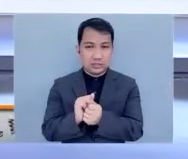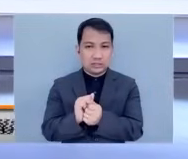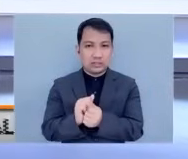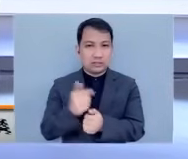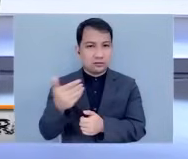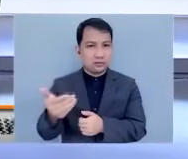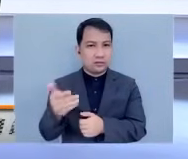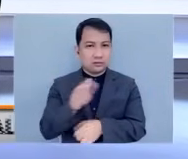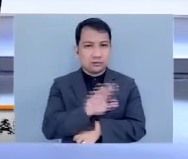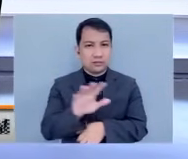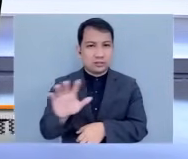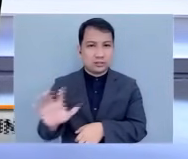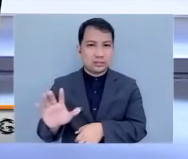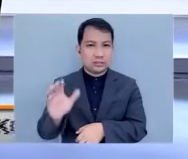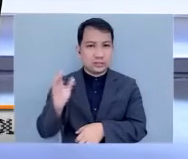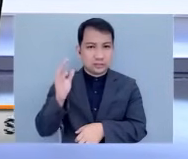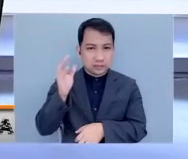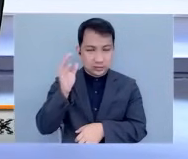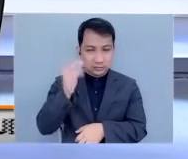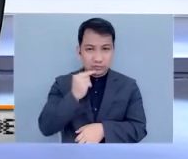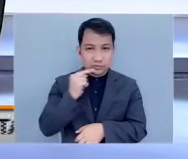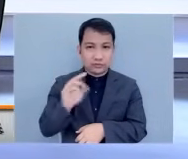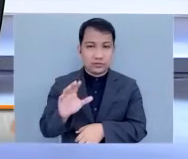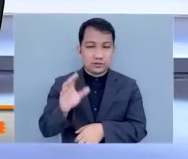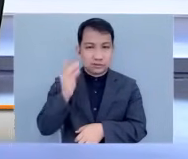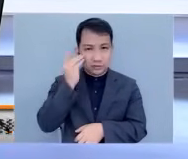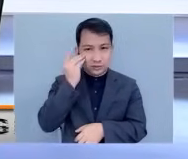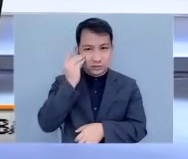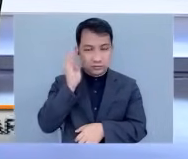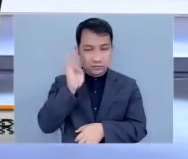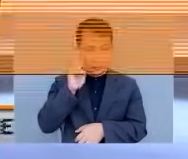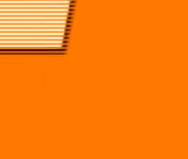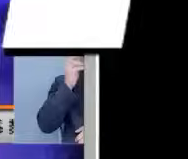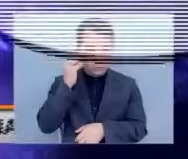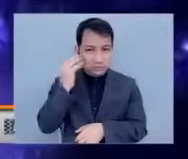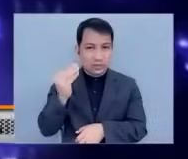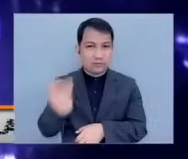frontline ng balitang yan, si News 5 digital producer Von Belinario.